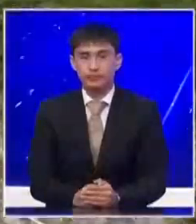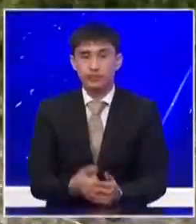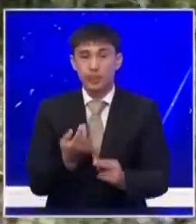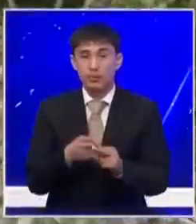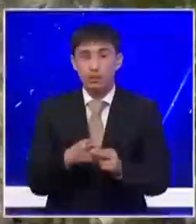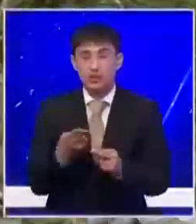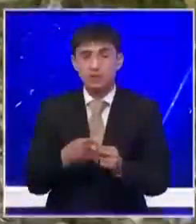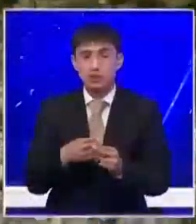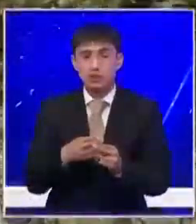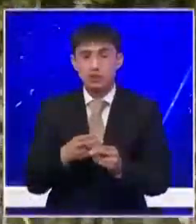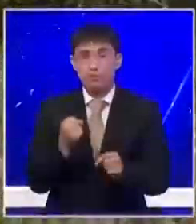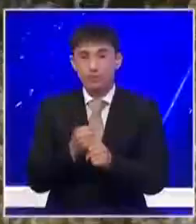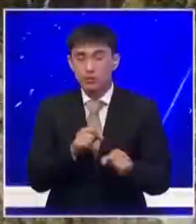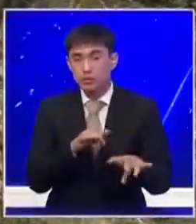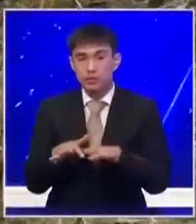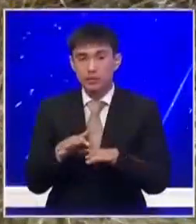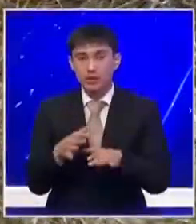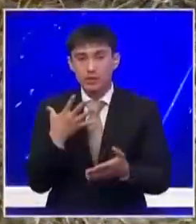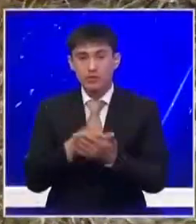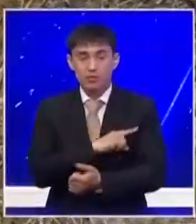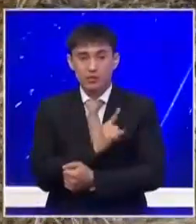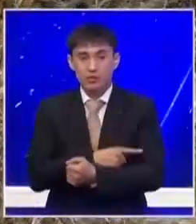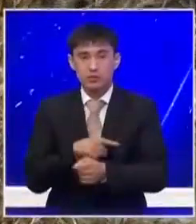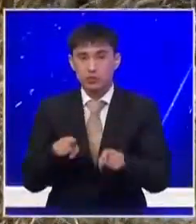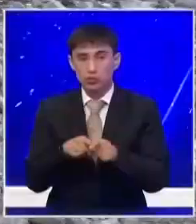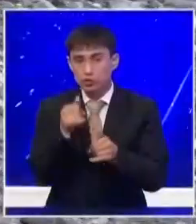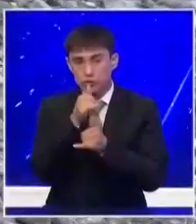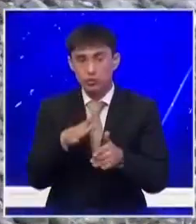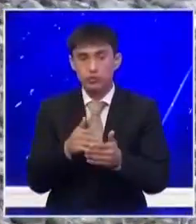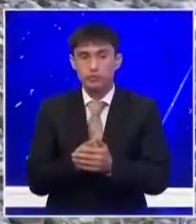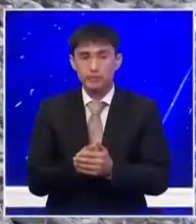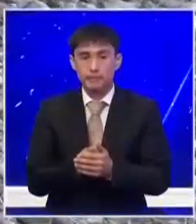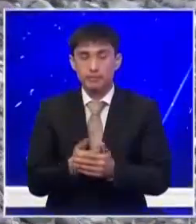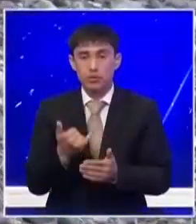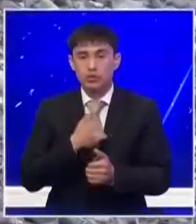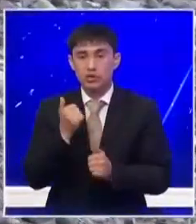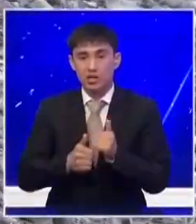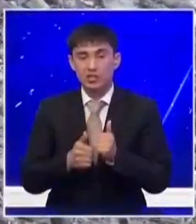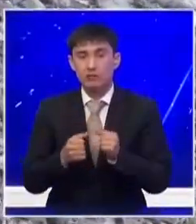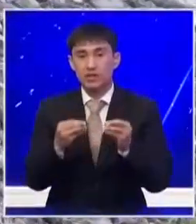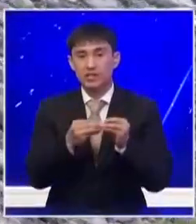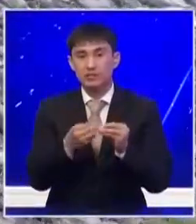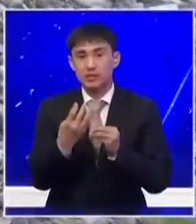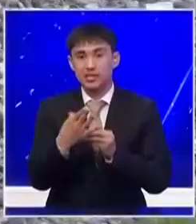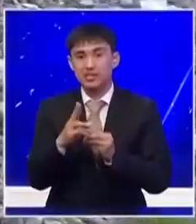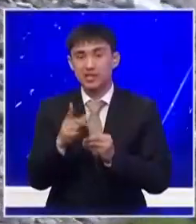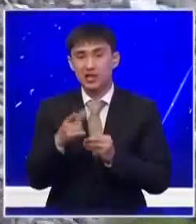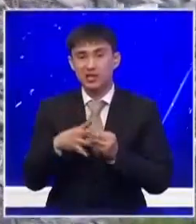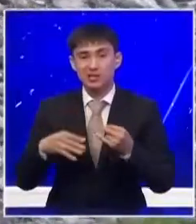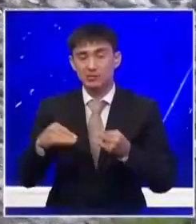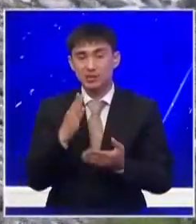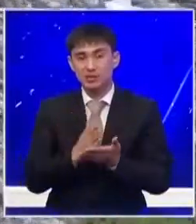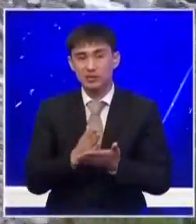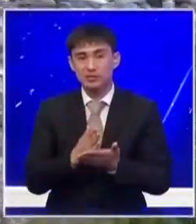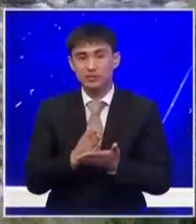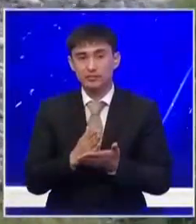Поэтому надо что-то предпринимать. Своими силами мы тоже это не вытащим. У нас тут у каждого земли по 10-15 гектар.